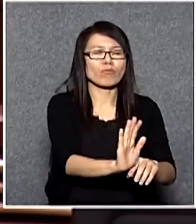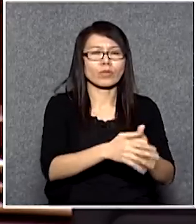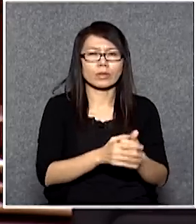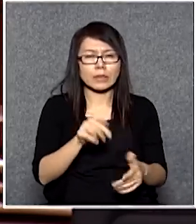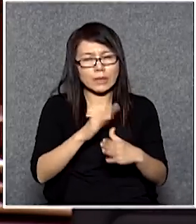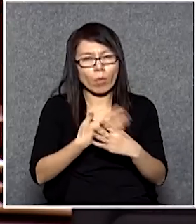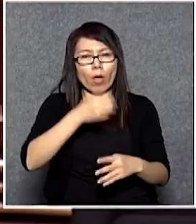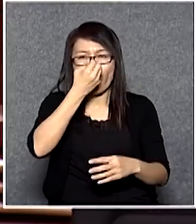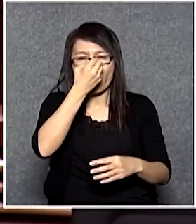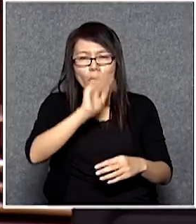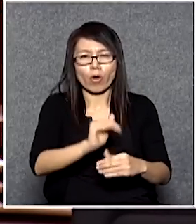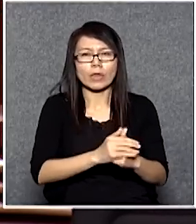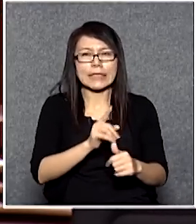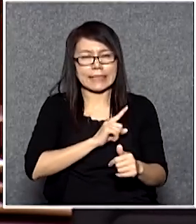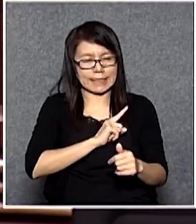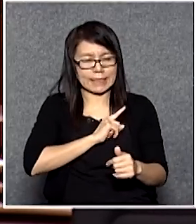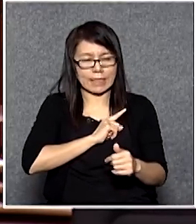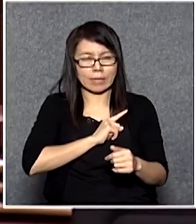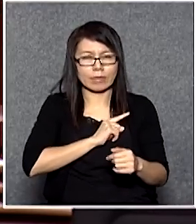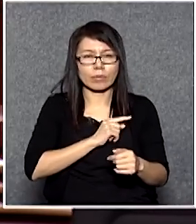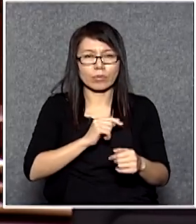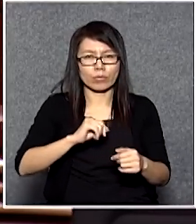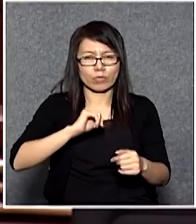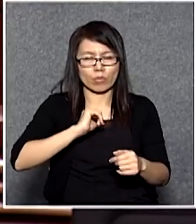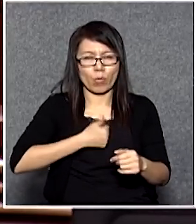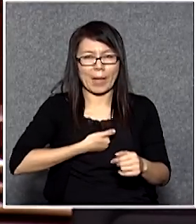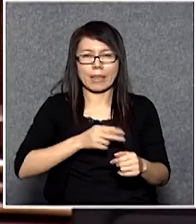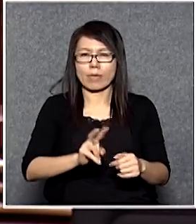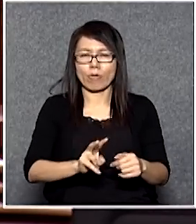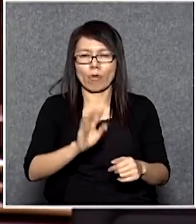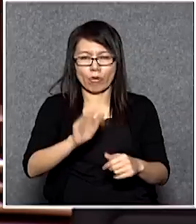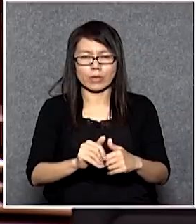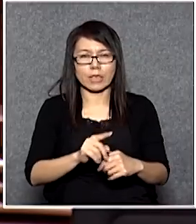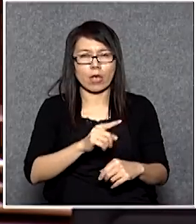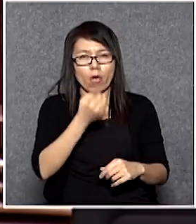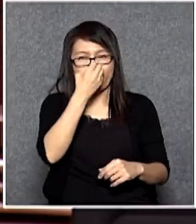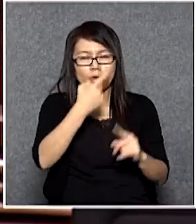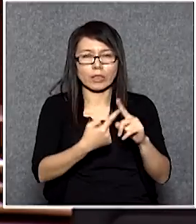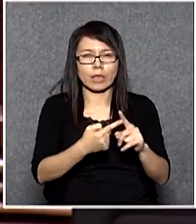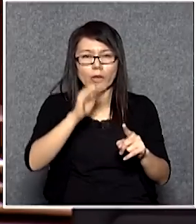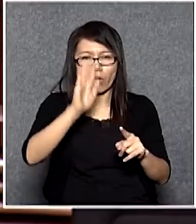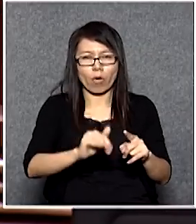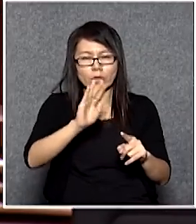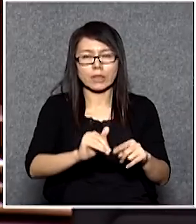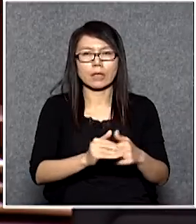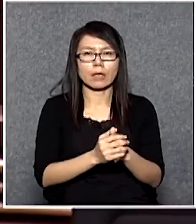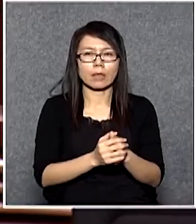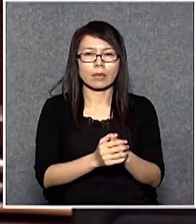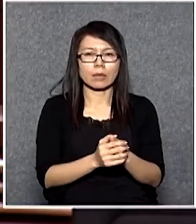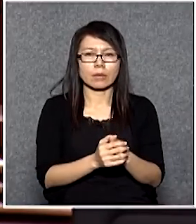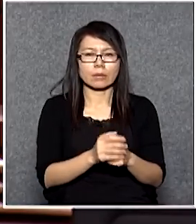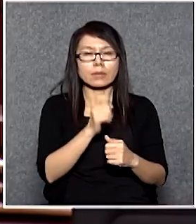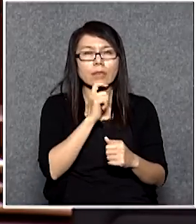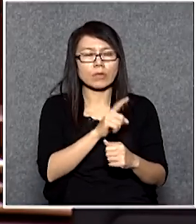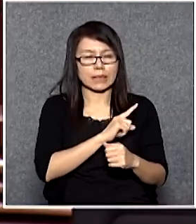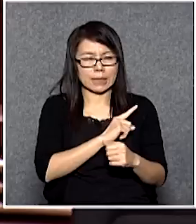可以自己做老闆，香港人是可以有自